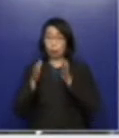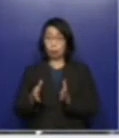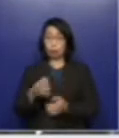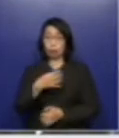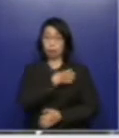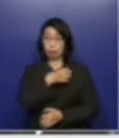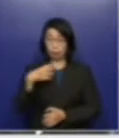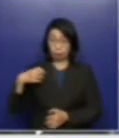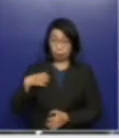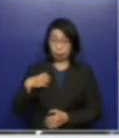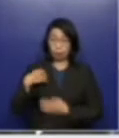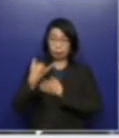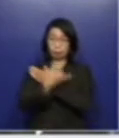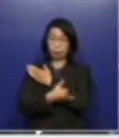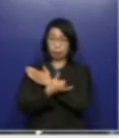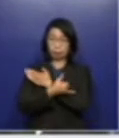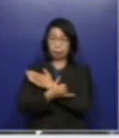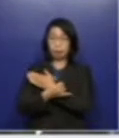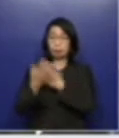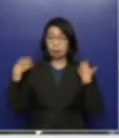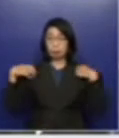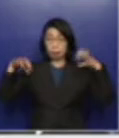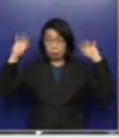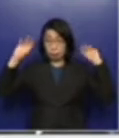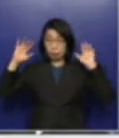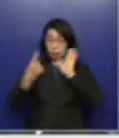กรระหว่างประเทศหรือผู้แทนรัฐบาล